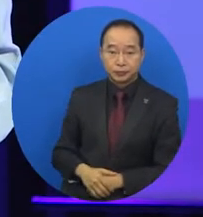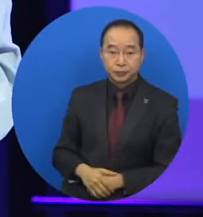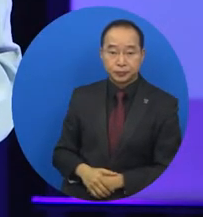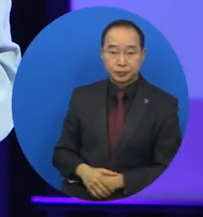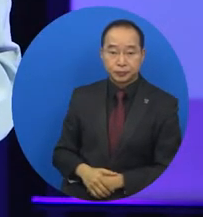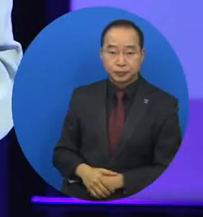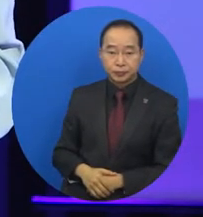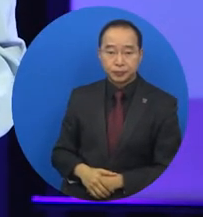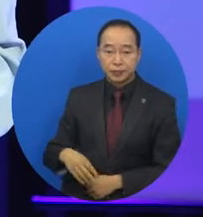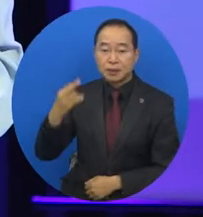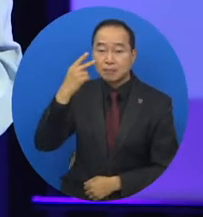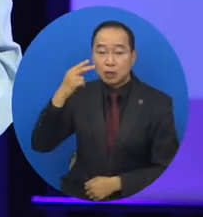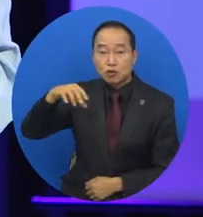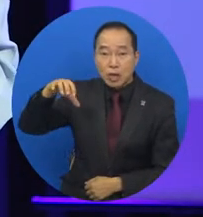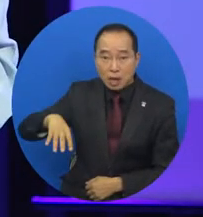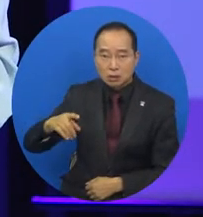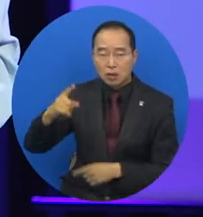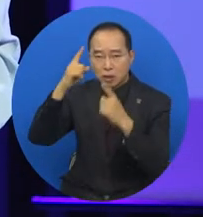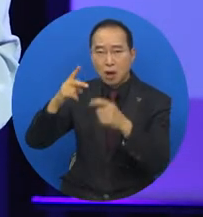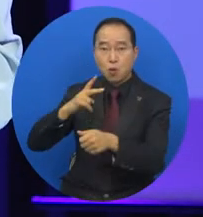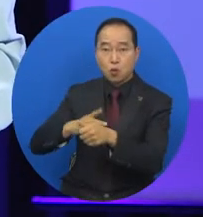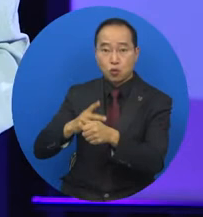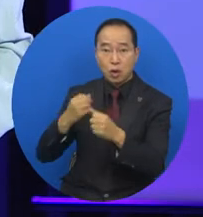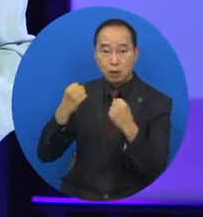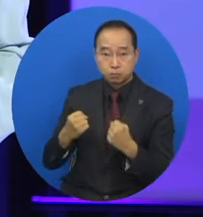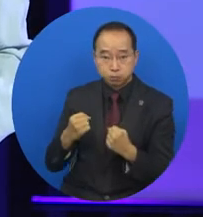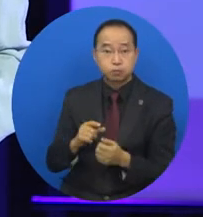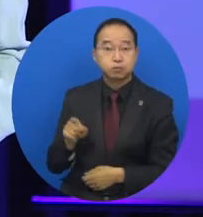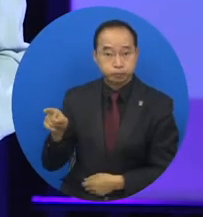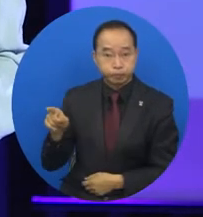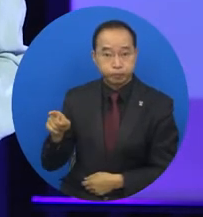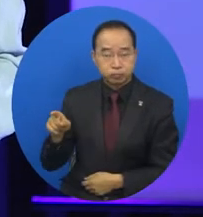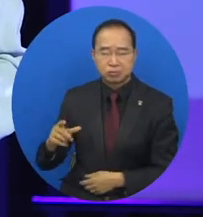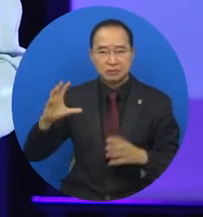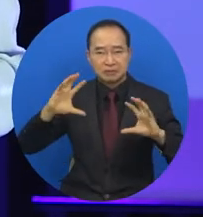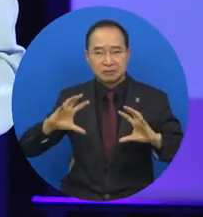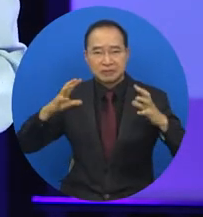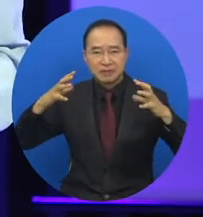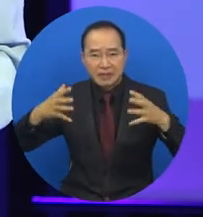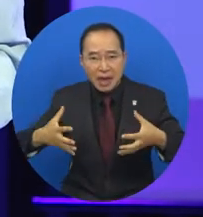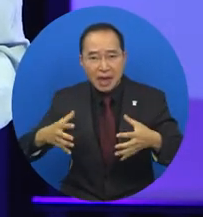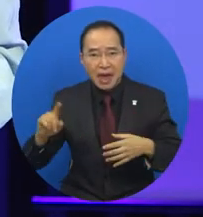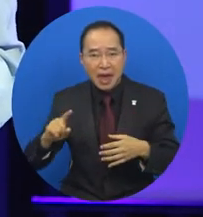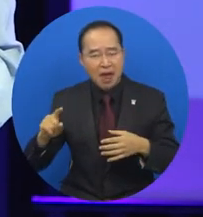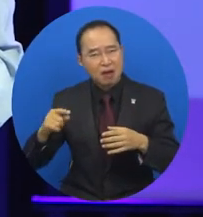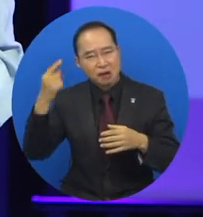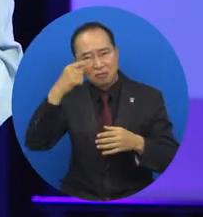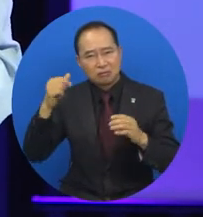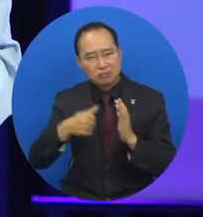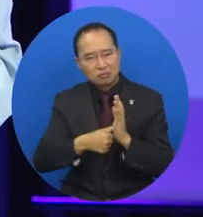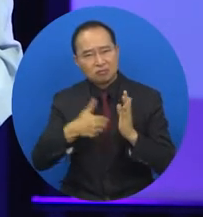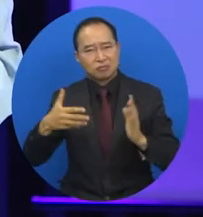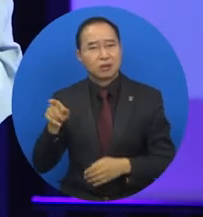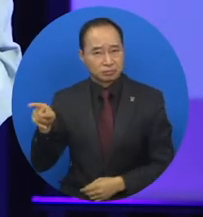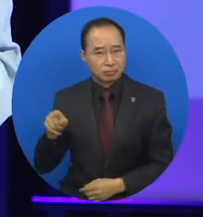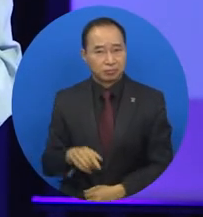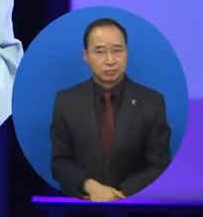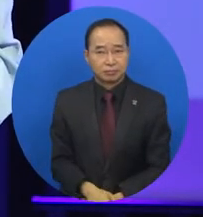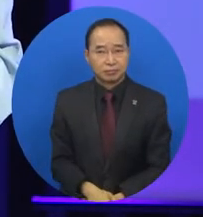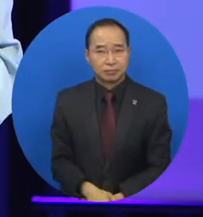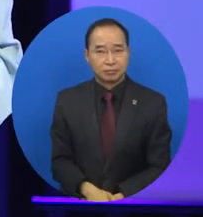소토 선생님은 타말파 인스티튜트에서도 교수로 재직하시면서 전 세계에 널리